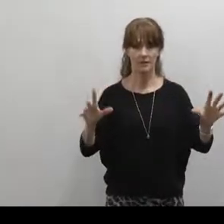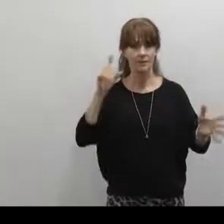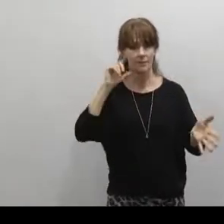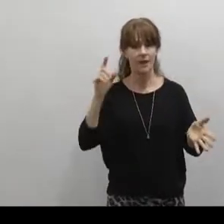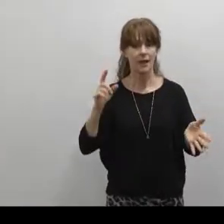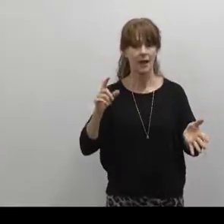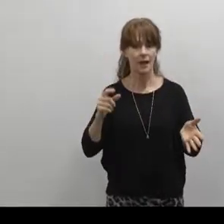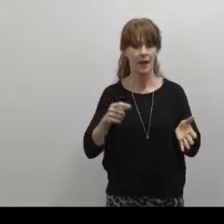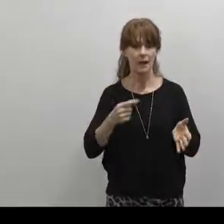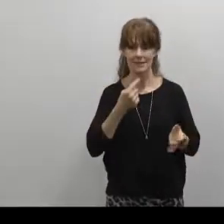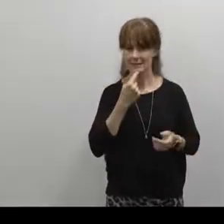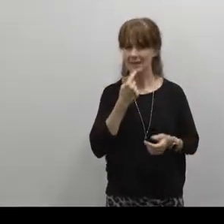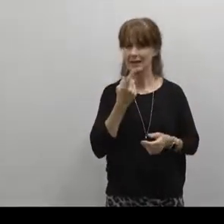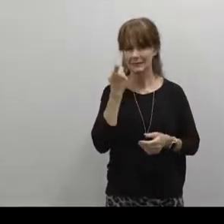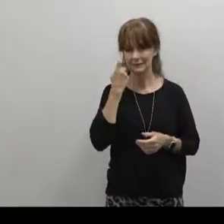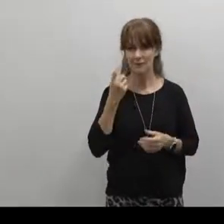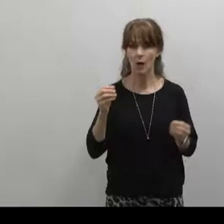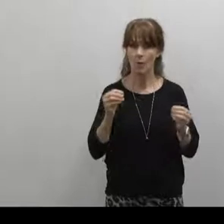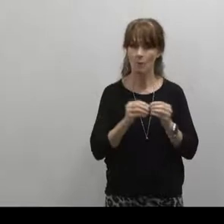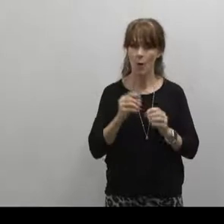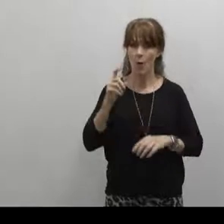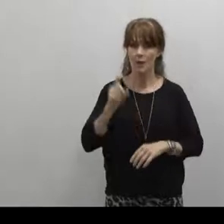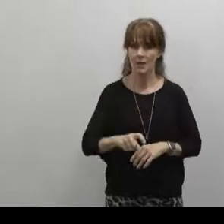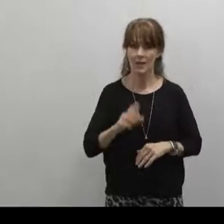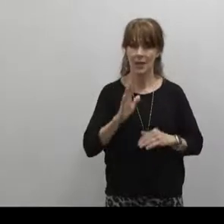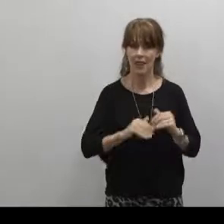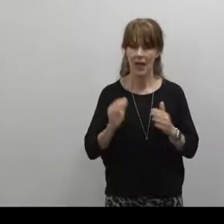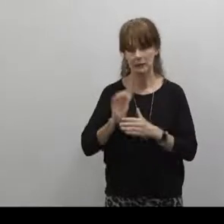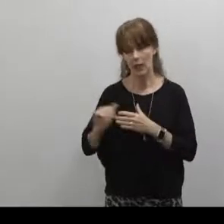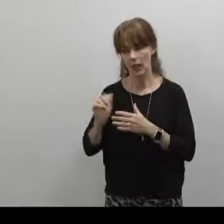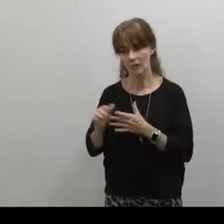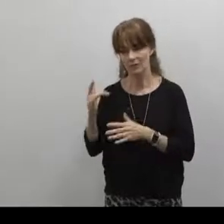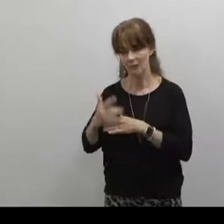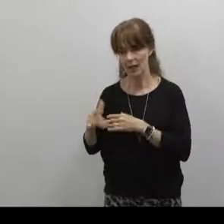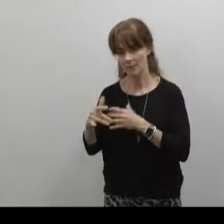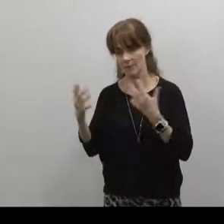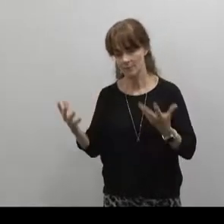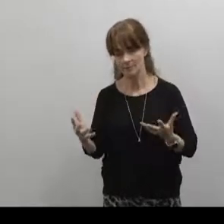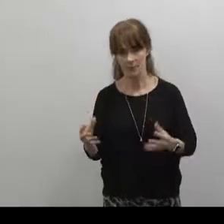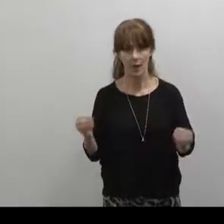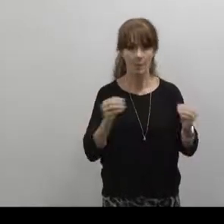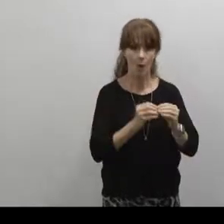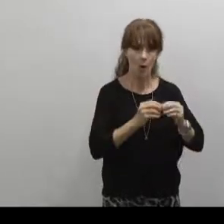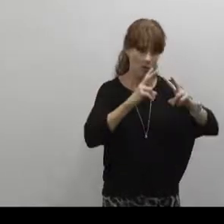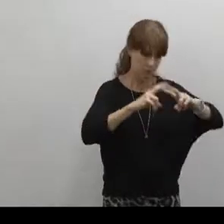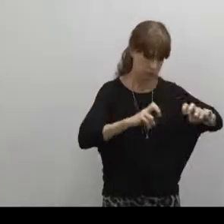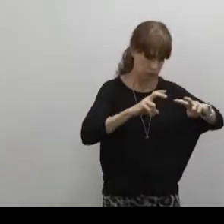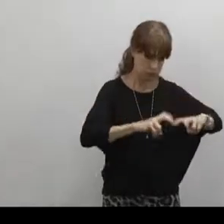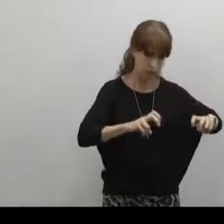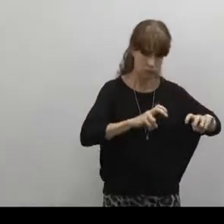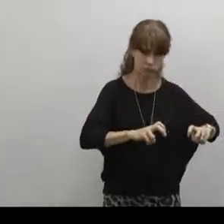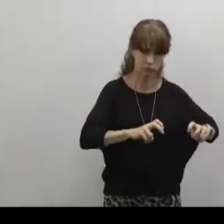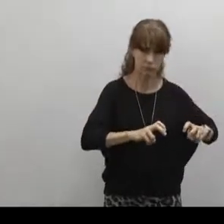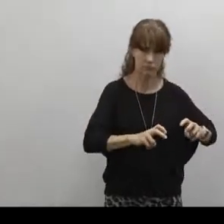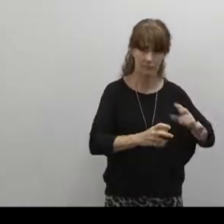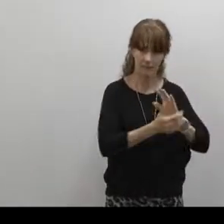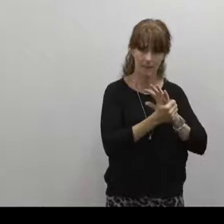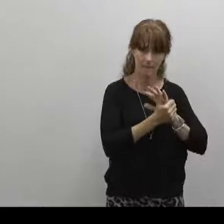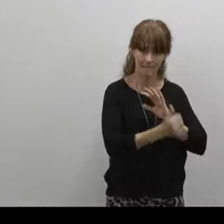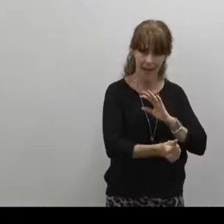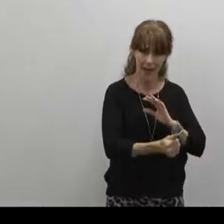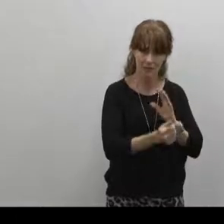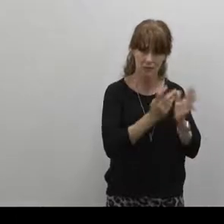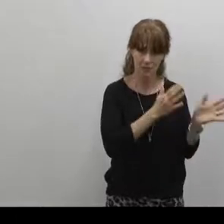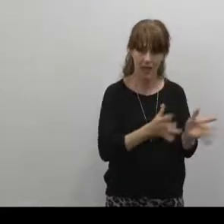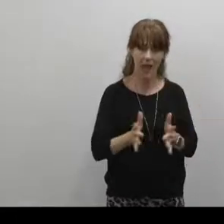Mới mới tiết ở khi em bán lưu cho bác luôn phải bắt bắt nó dương vì tập kiếp tầm rơi ca nâng ca trơi ca nâng về tràn